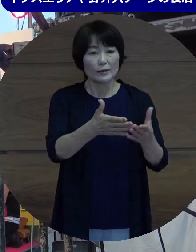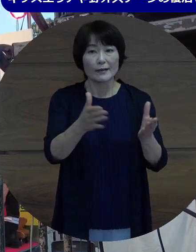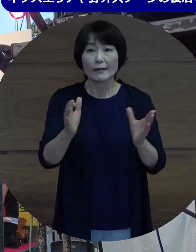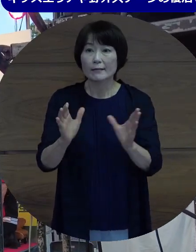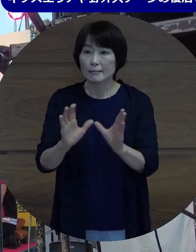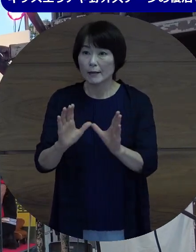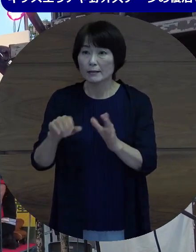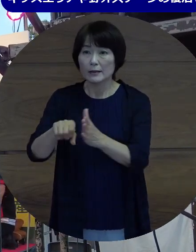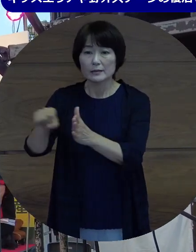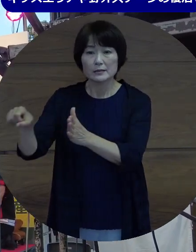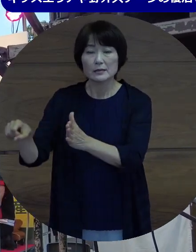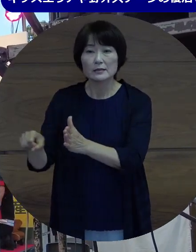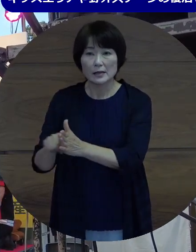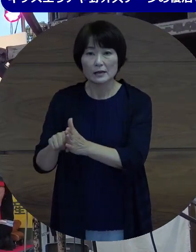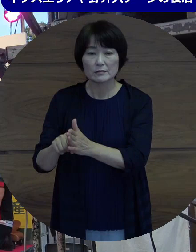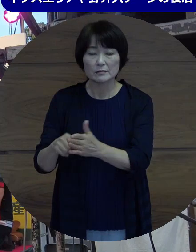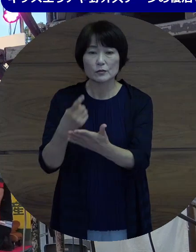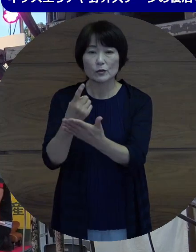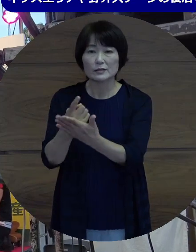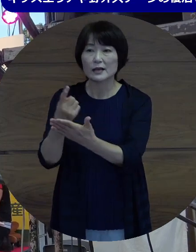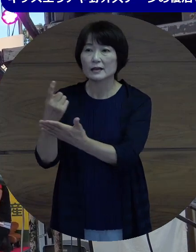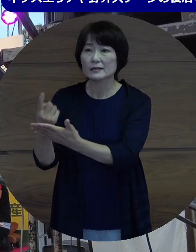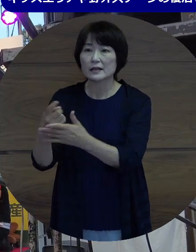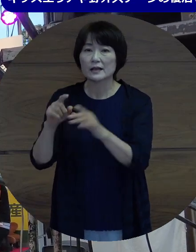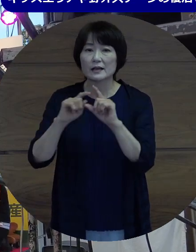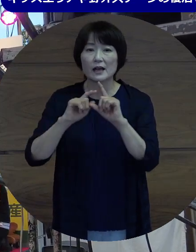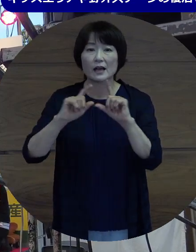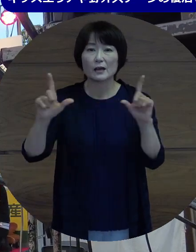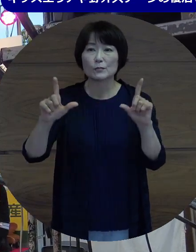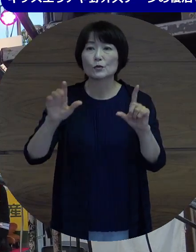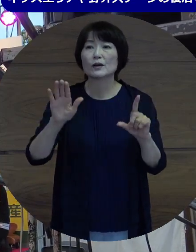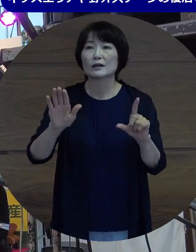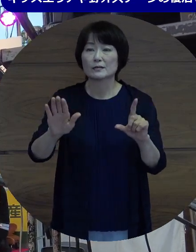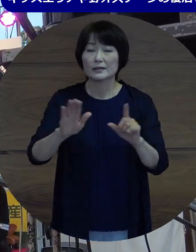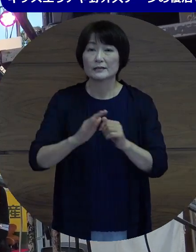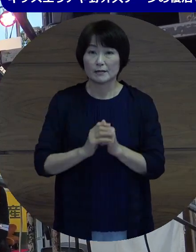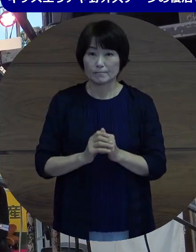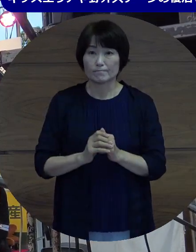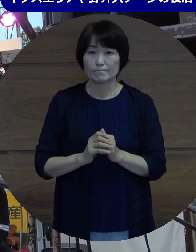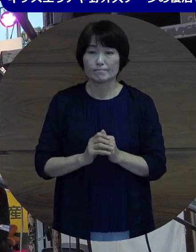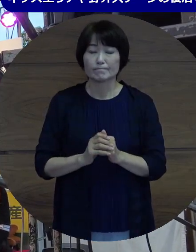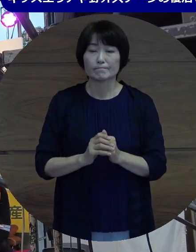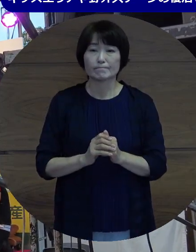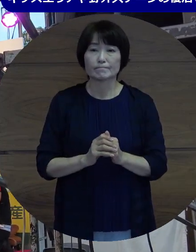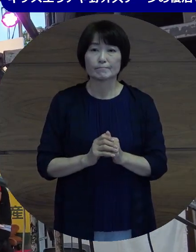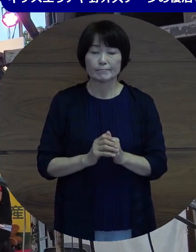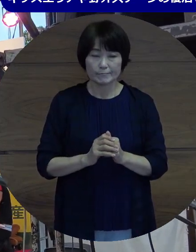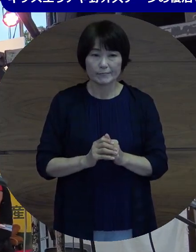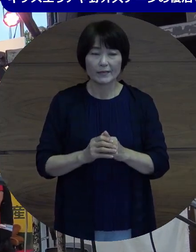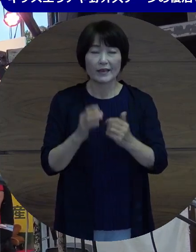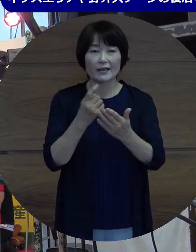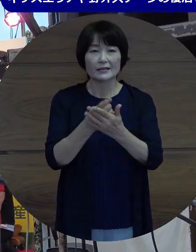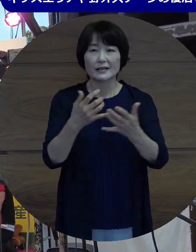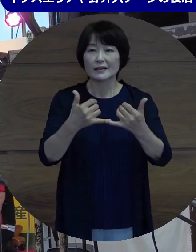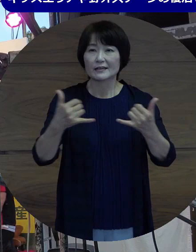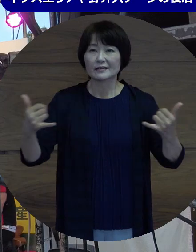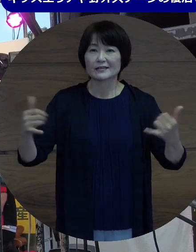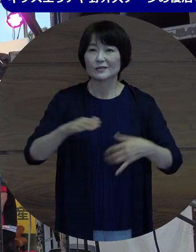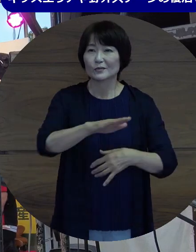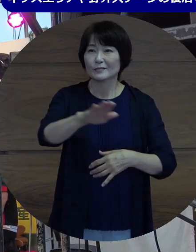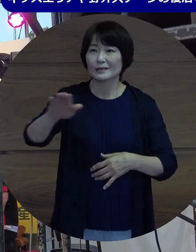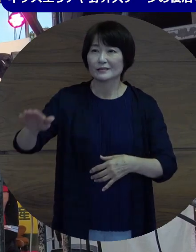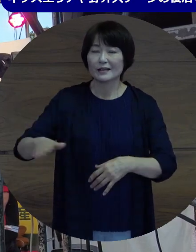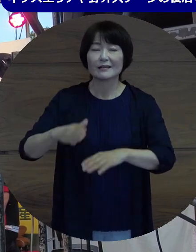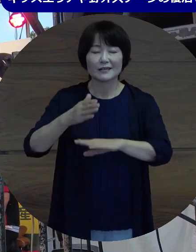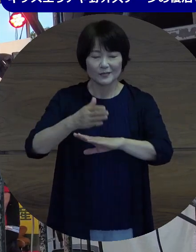体サークル等の発表がありました。ご出演いただきました皆さん、本当に